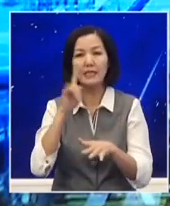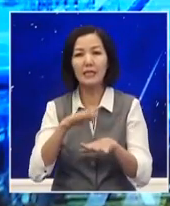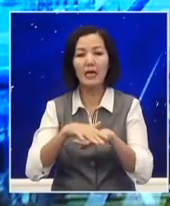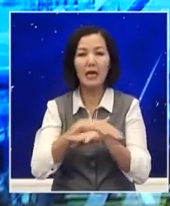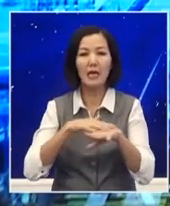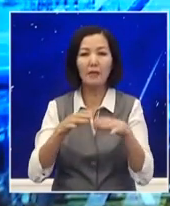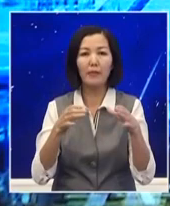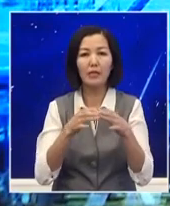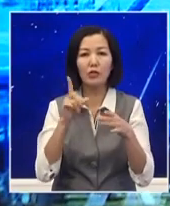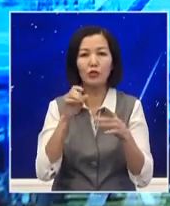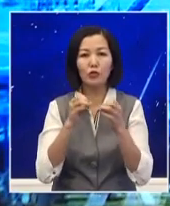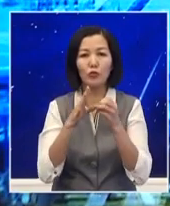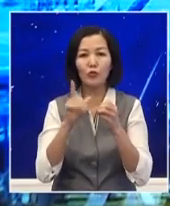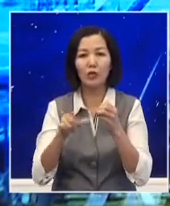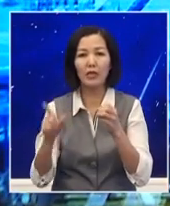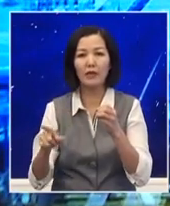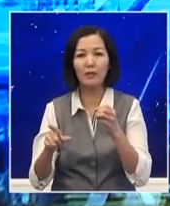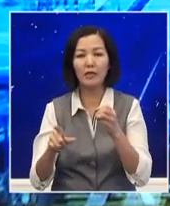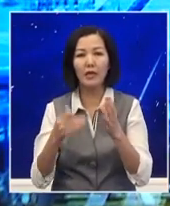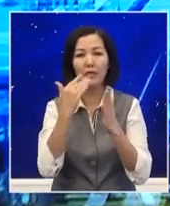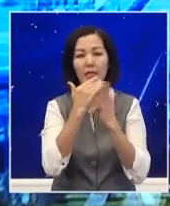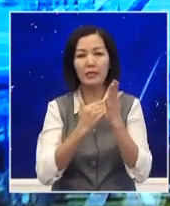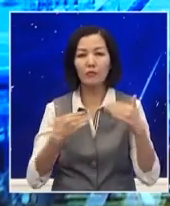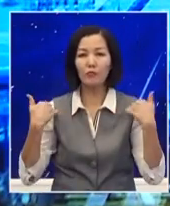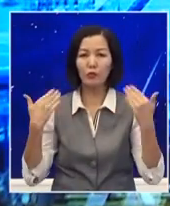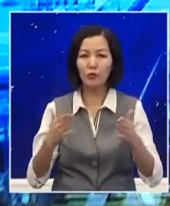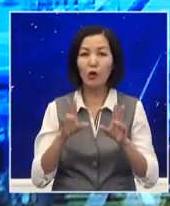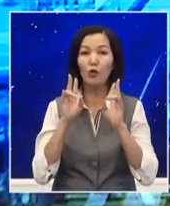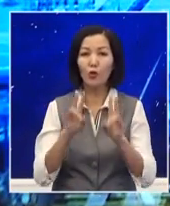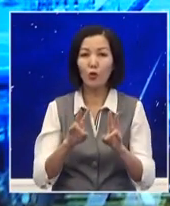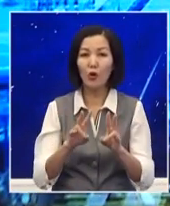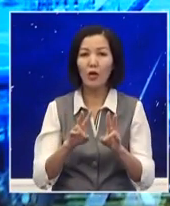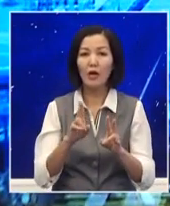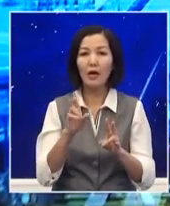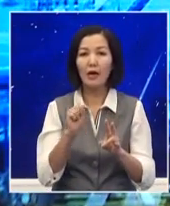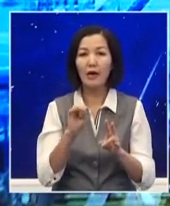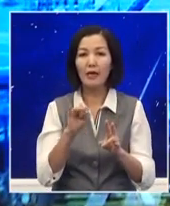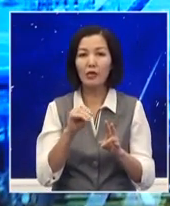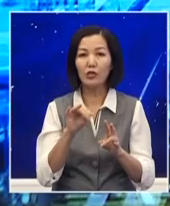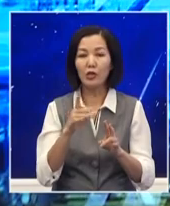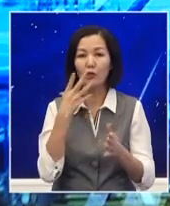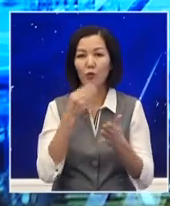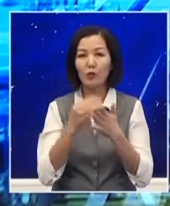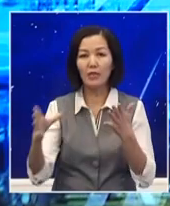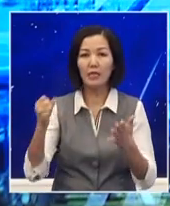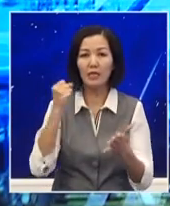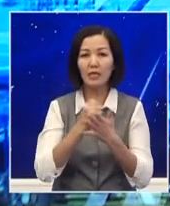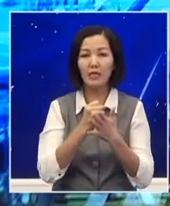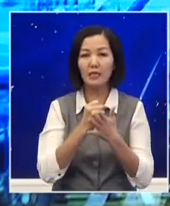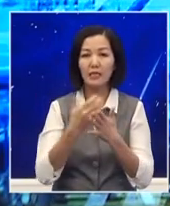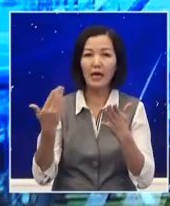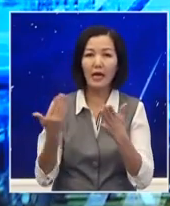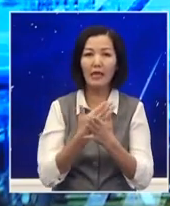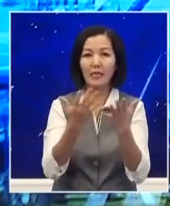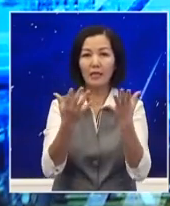партиясы 114 адамнан тұратын партиялық тізім ұсынған. Алайда Азамат Қайыржанов өз кандидатурасын партиялық тізімнен қайтарып